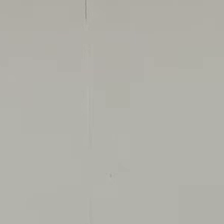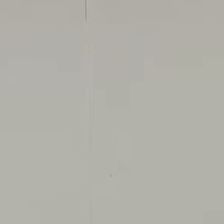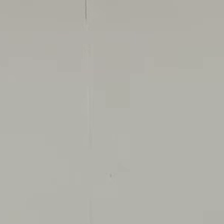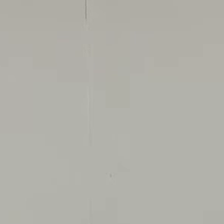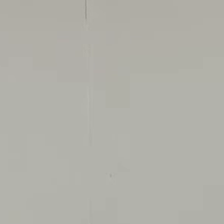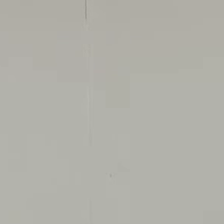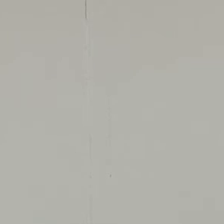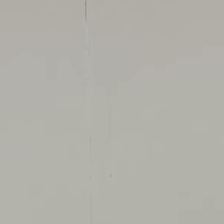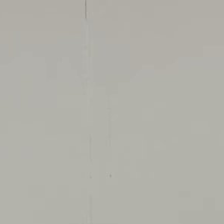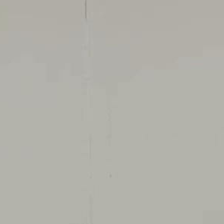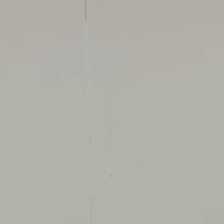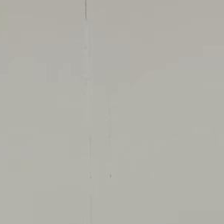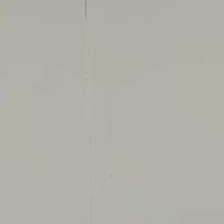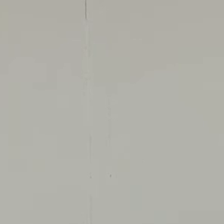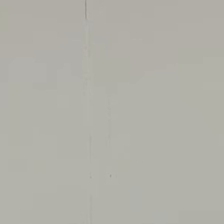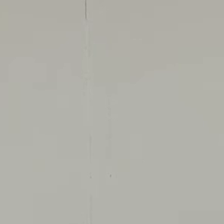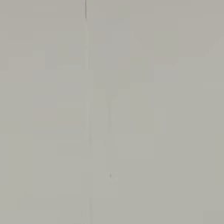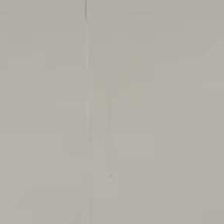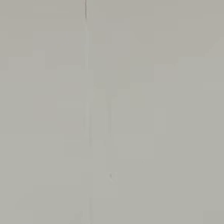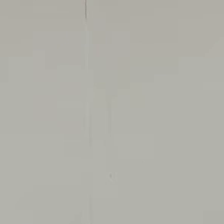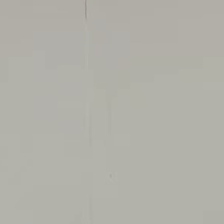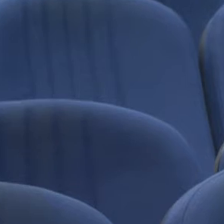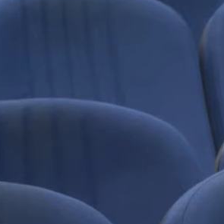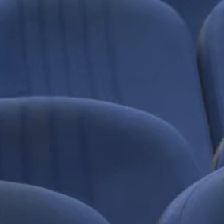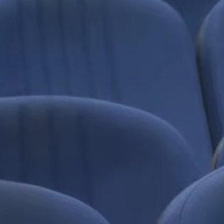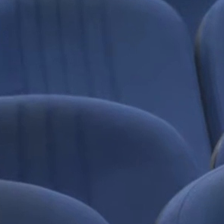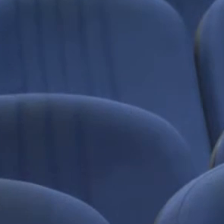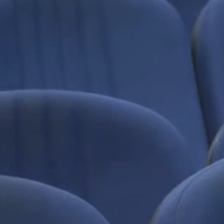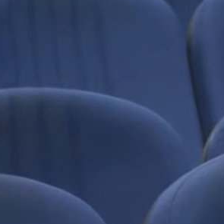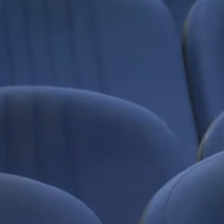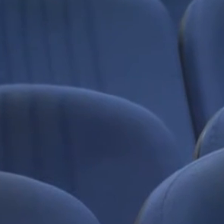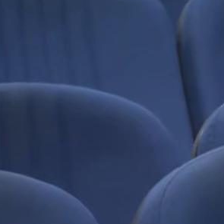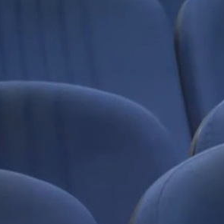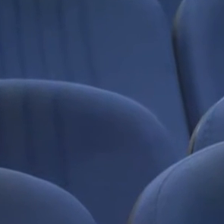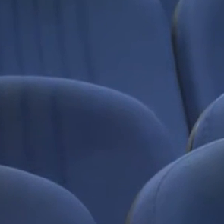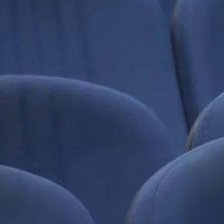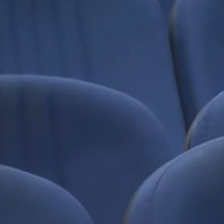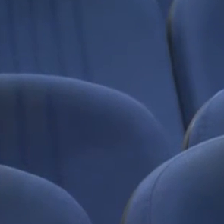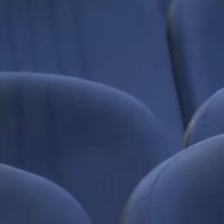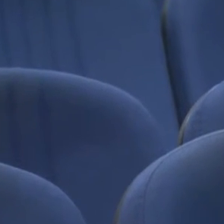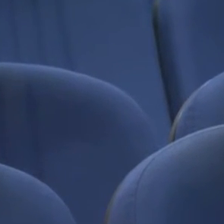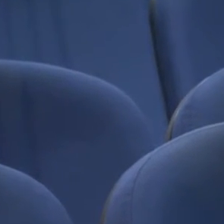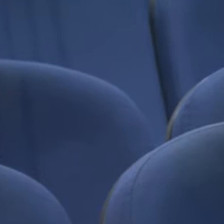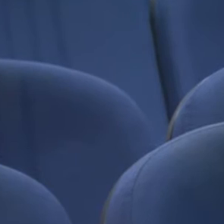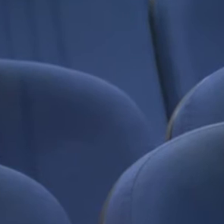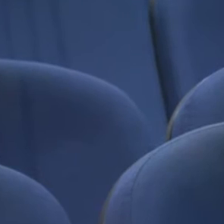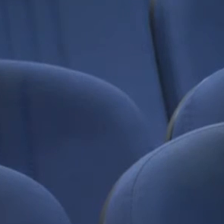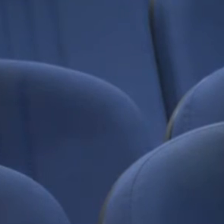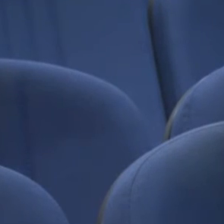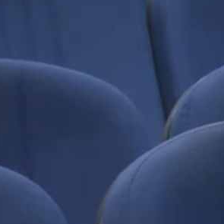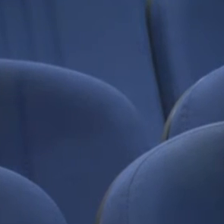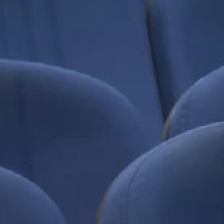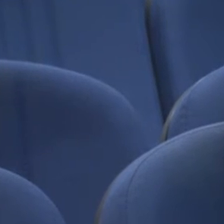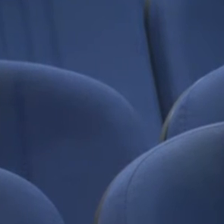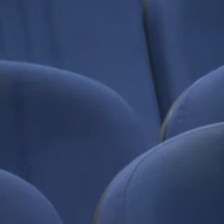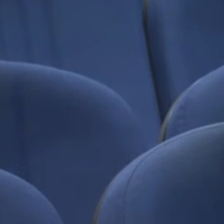Côté nécessaire, je peux faire référence avec des quelque chose que j'ai mentionné là, la table. Premièrement, il y a un vol de repatriation et ces choses.